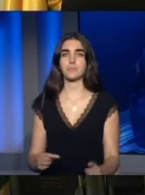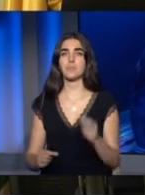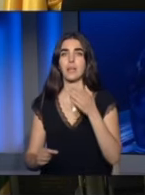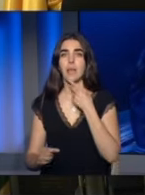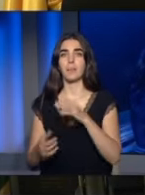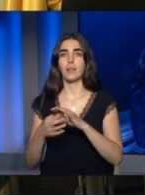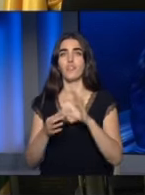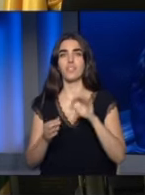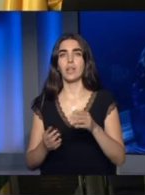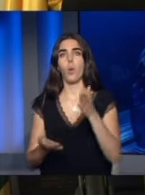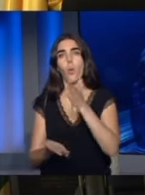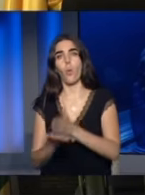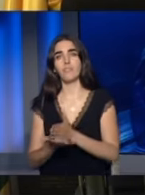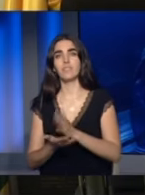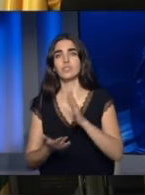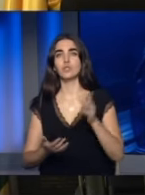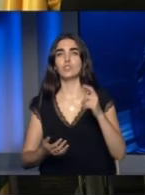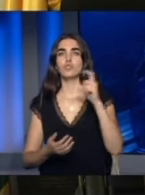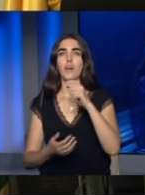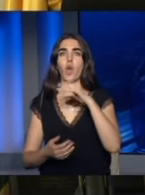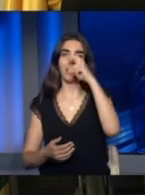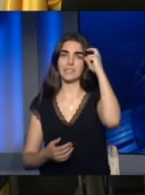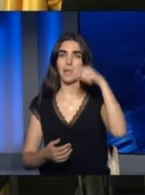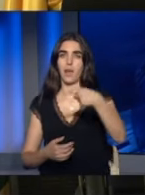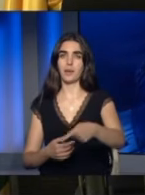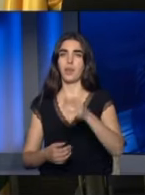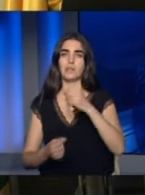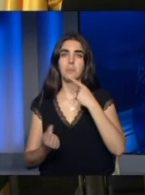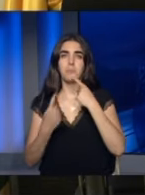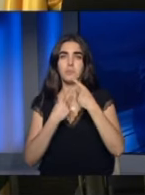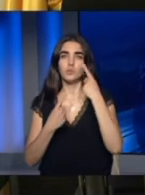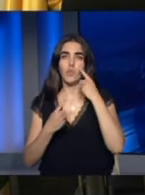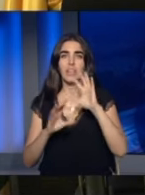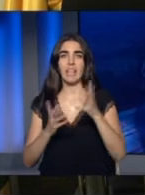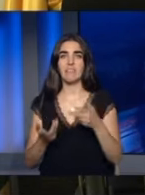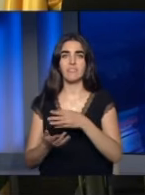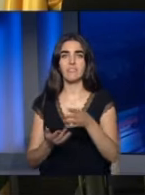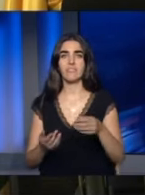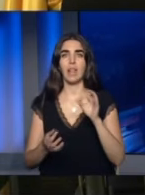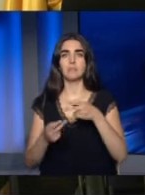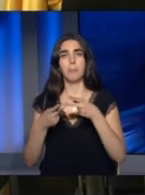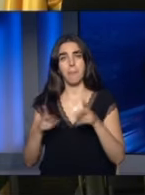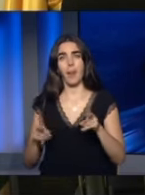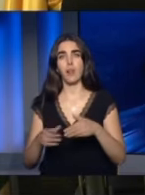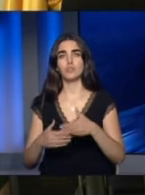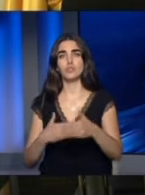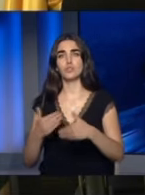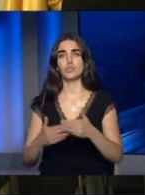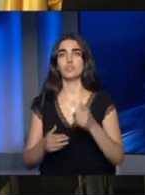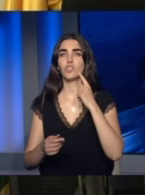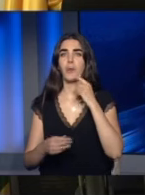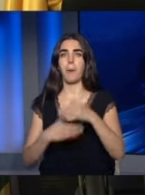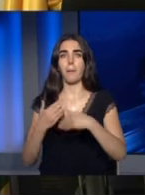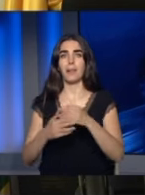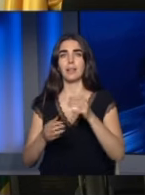كمان اعلنا عنها وفرنا لها الاعتماد وفرنا لها الاعتماد لتلقى الطرقات لانه هذ الطرقات الدوليه هي الطرقات الاساسيه